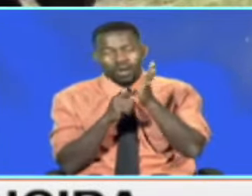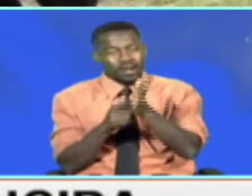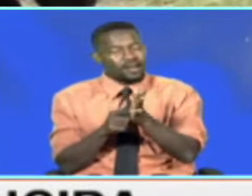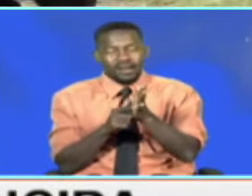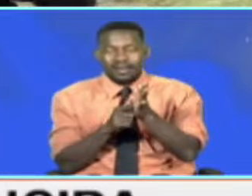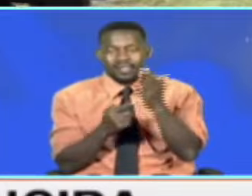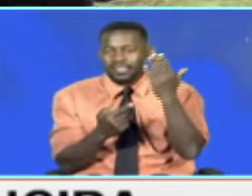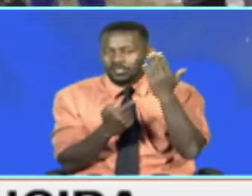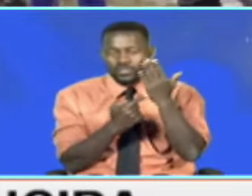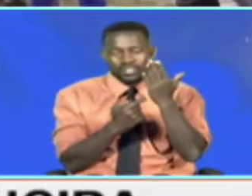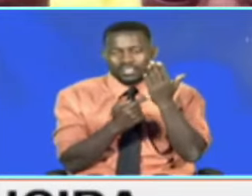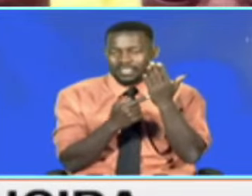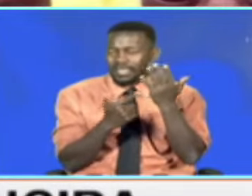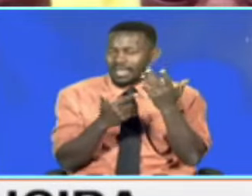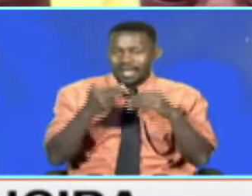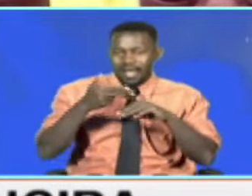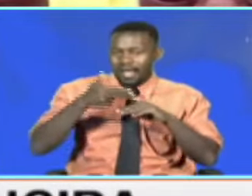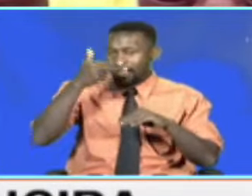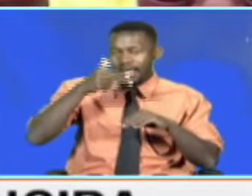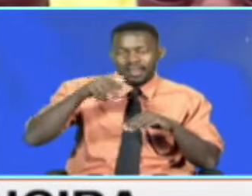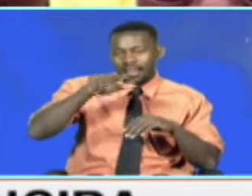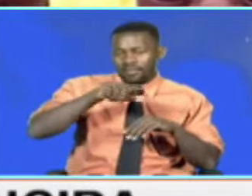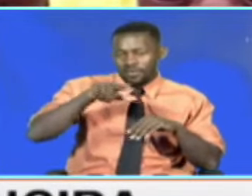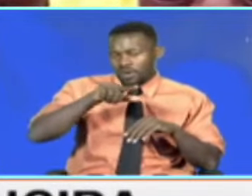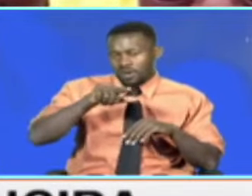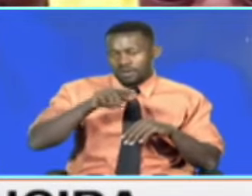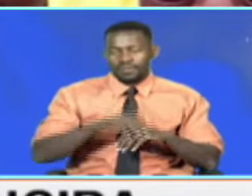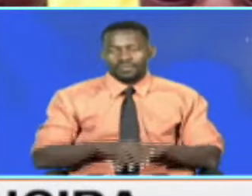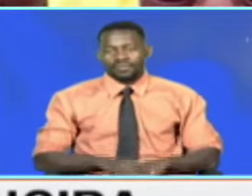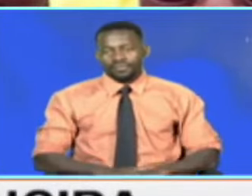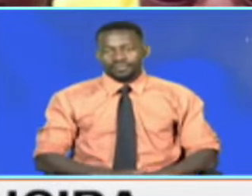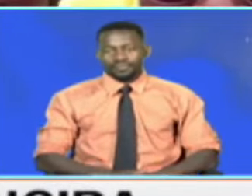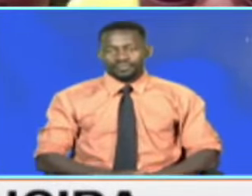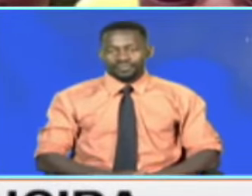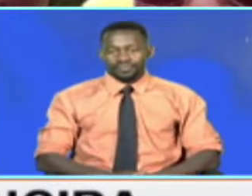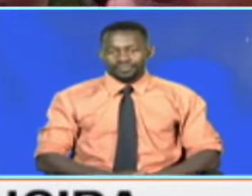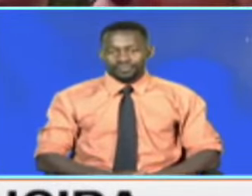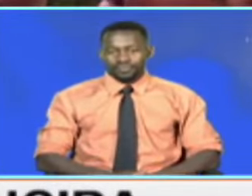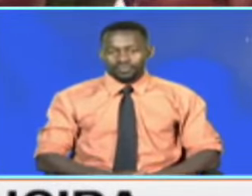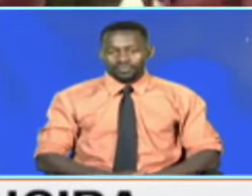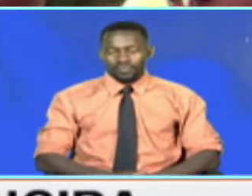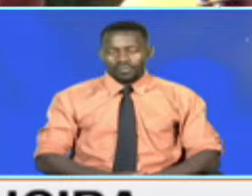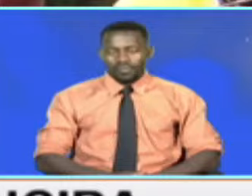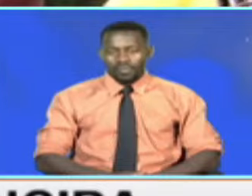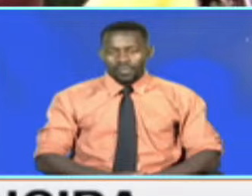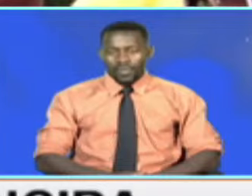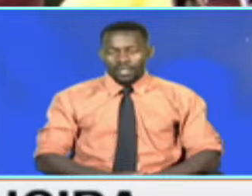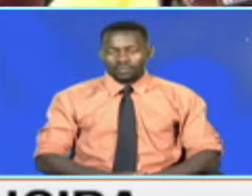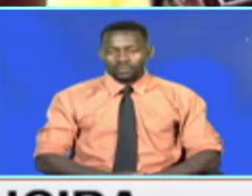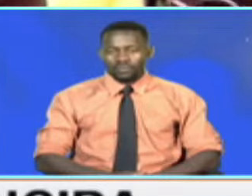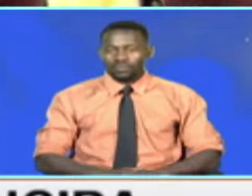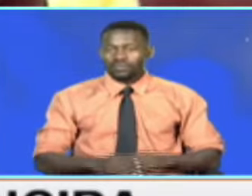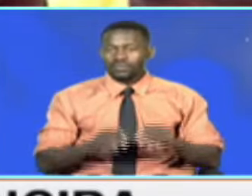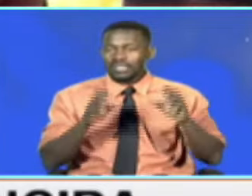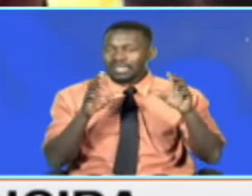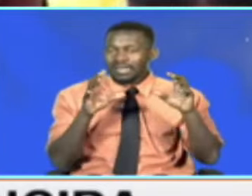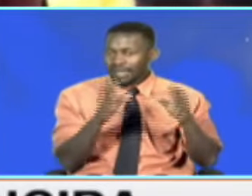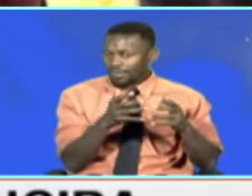wa teknolojia katika kusukuma ajenda mitandaoni. Companies that they are polluting our